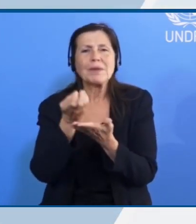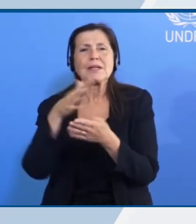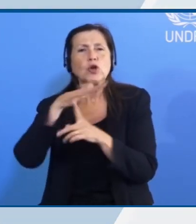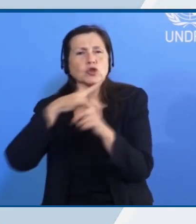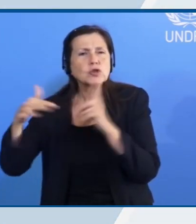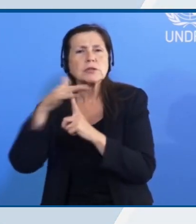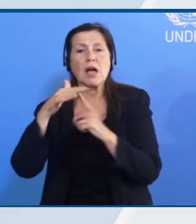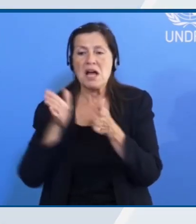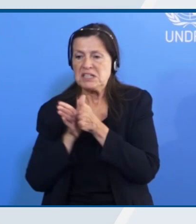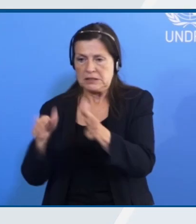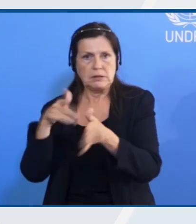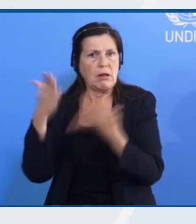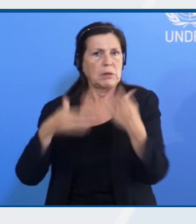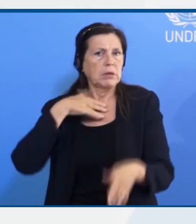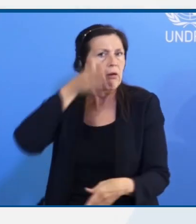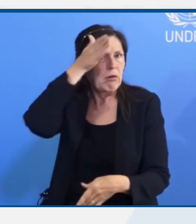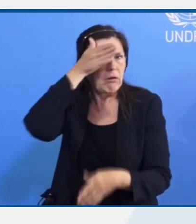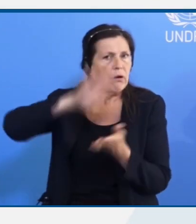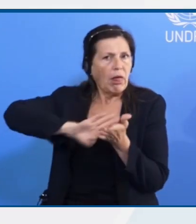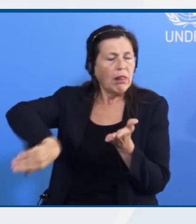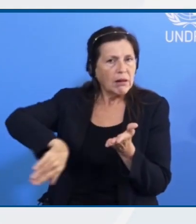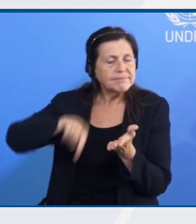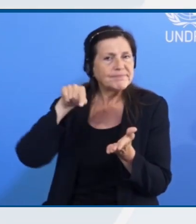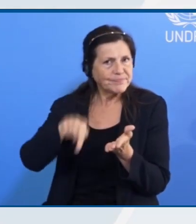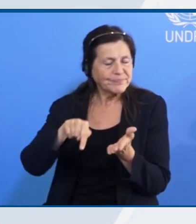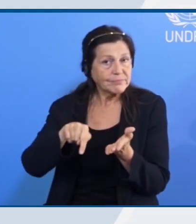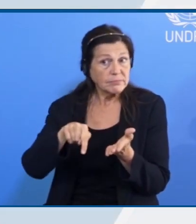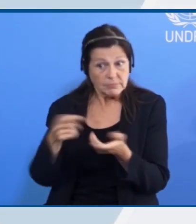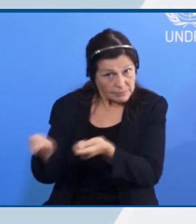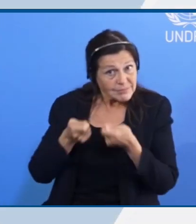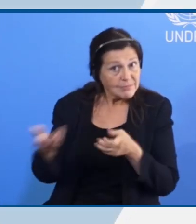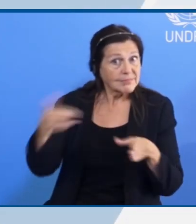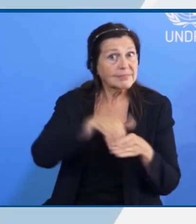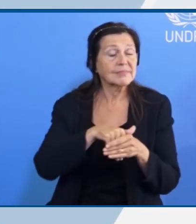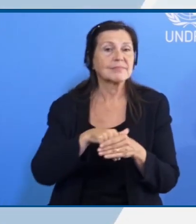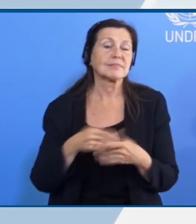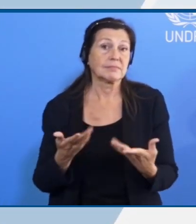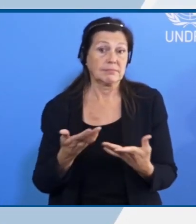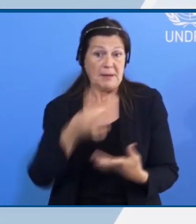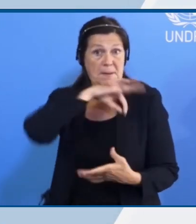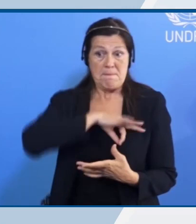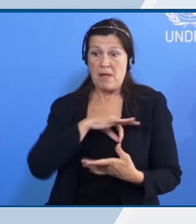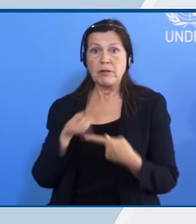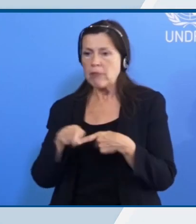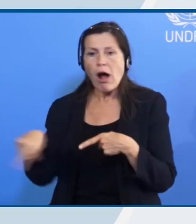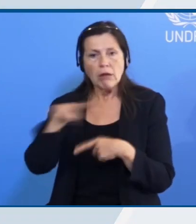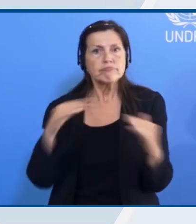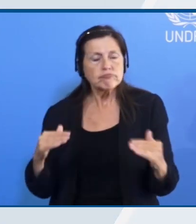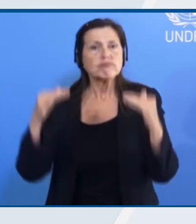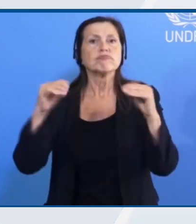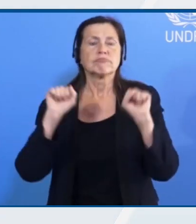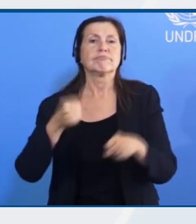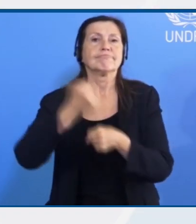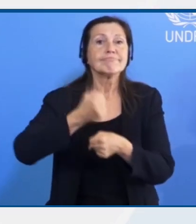il territorio, l'azione rappresenta davvero un pezzo del più strategico e ambizioso puzzle dello sviluppo